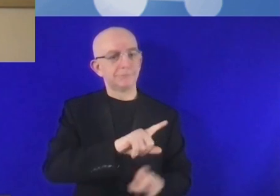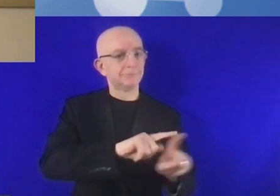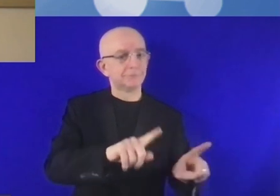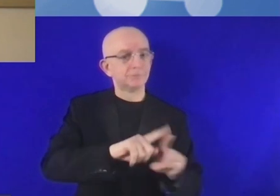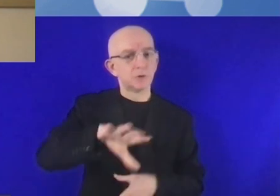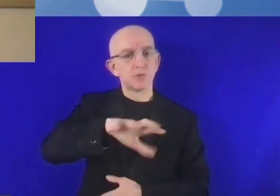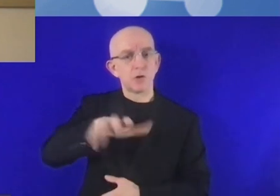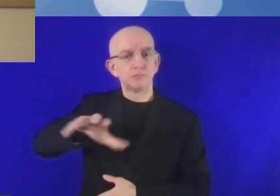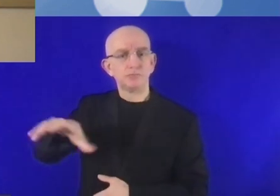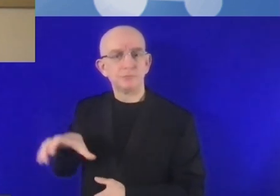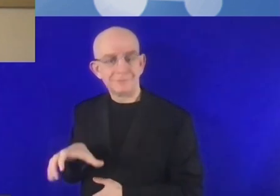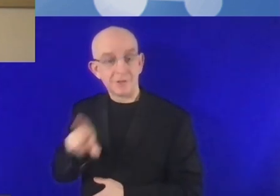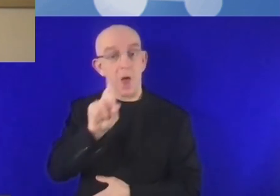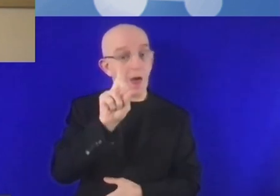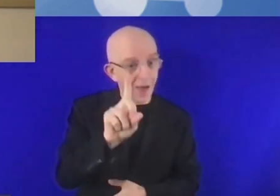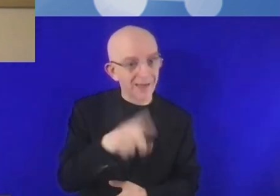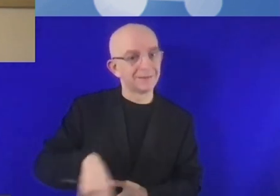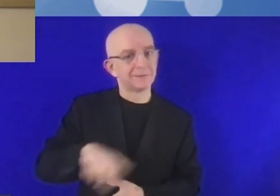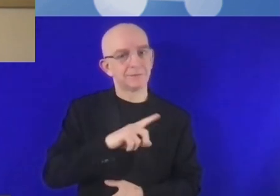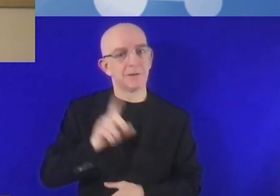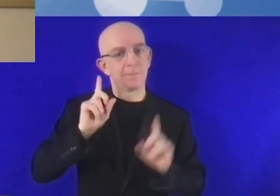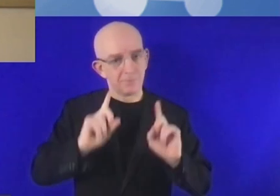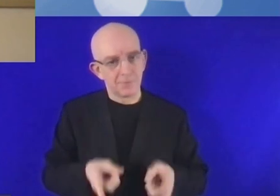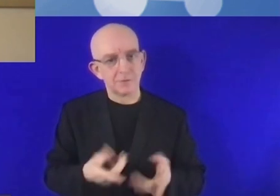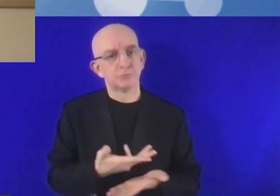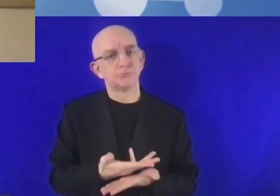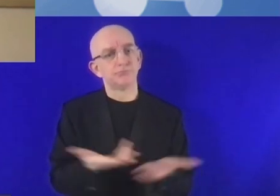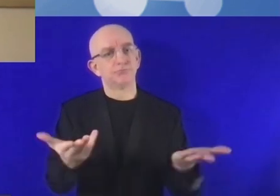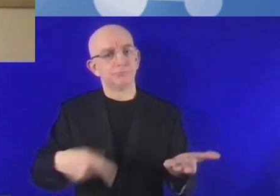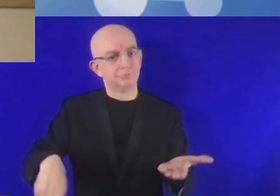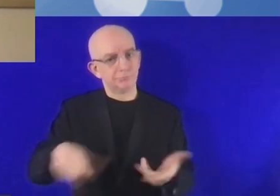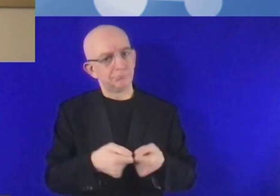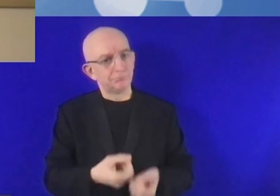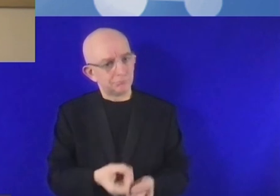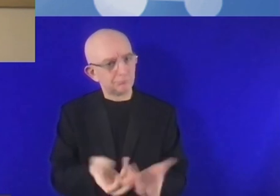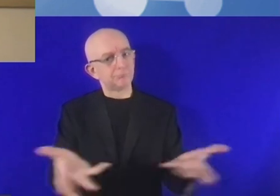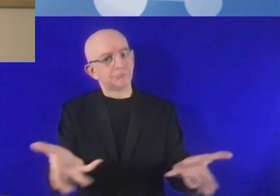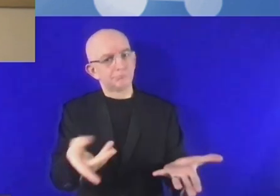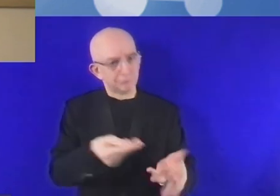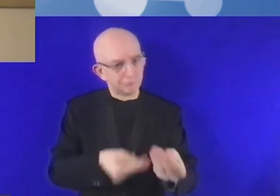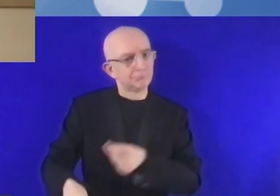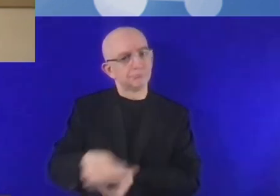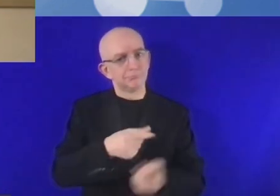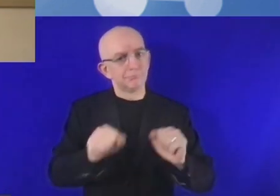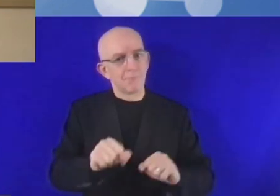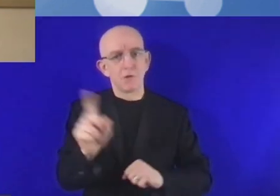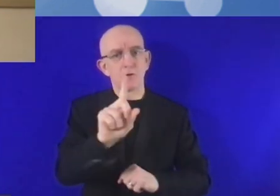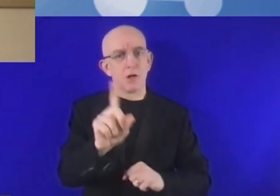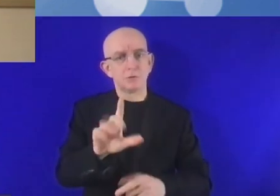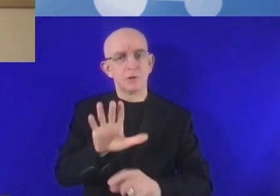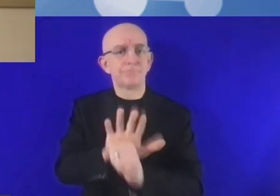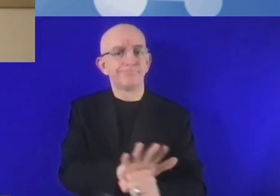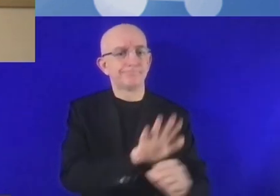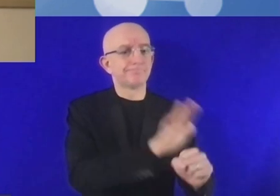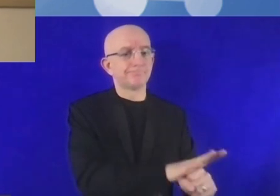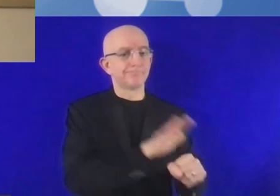Chcemy także zapewnić ludziom możliwość dostępu do usług zdrowotnych i edukacyjnych przez internet. Jest